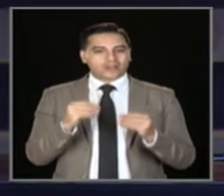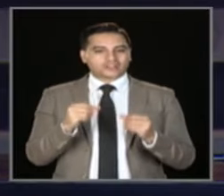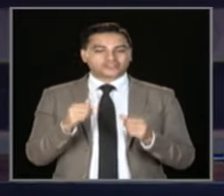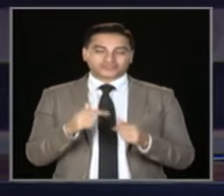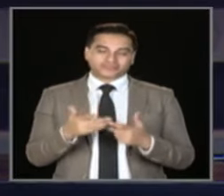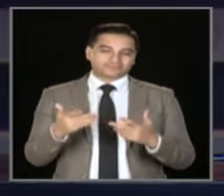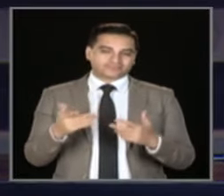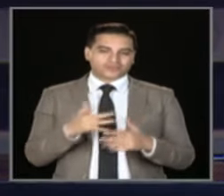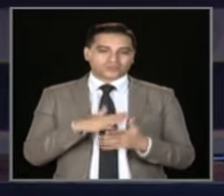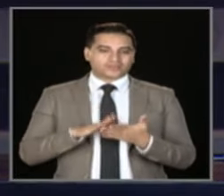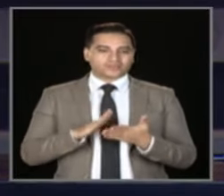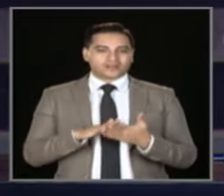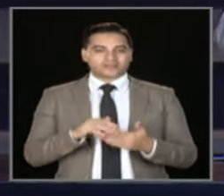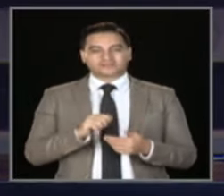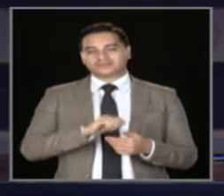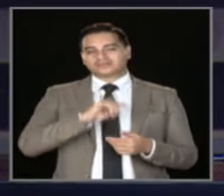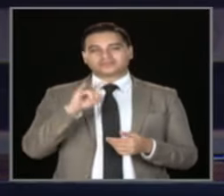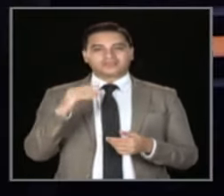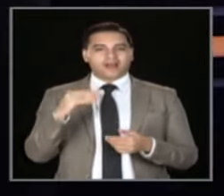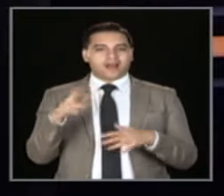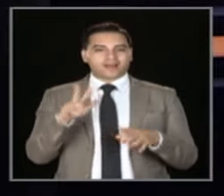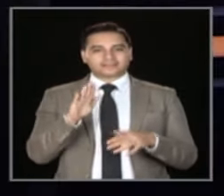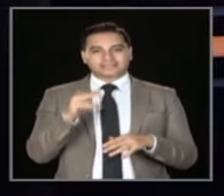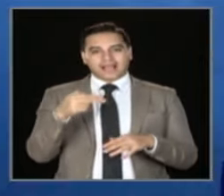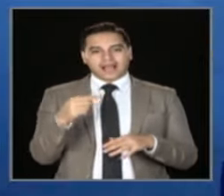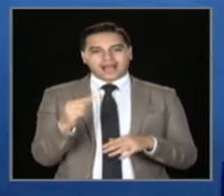عظيمه نحيي كلنا الراحل صلاح السعدني